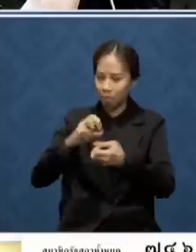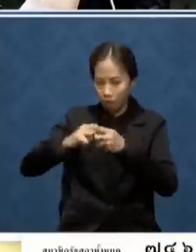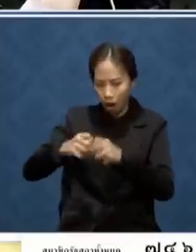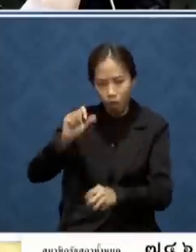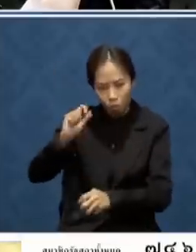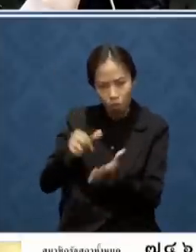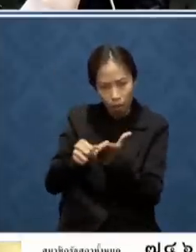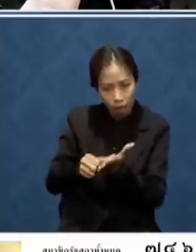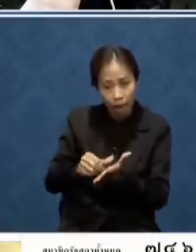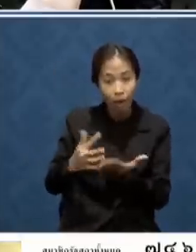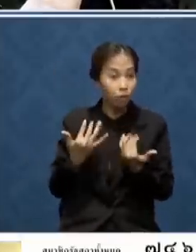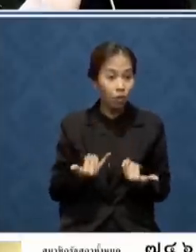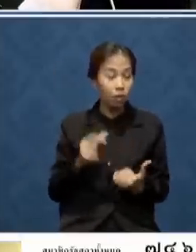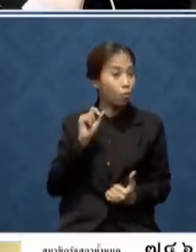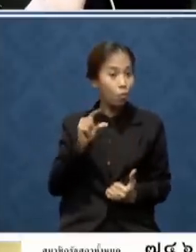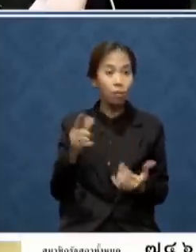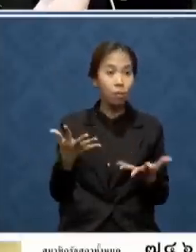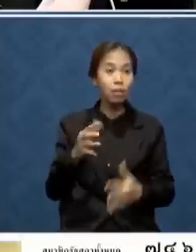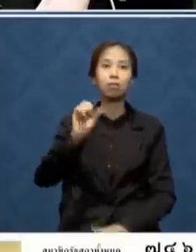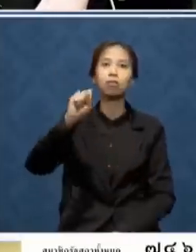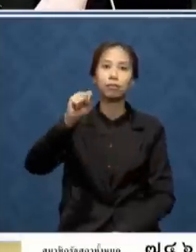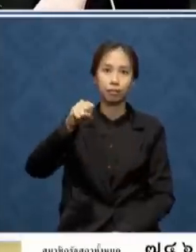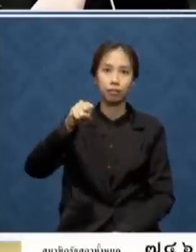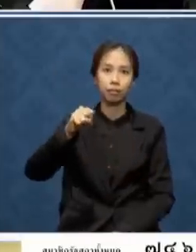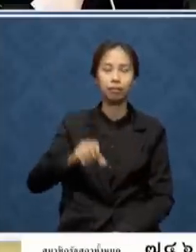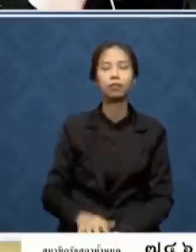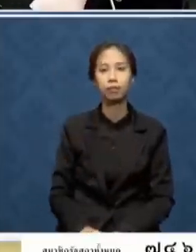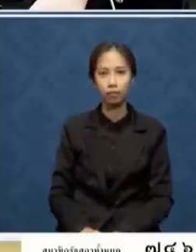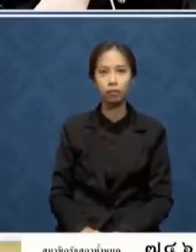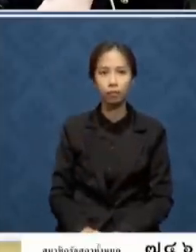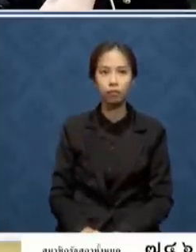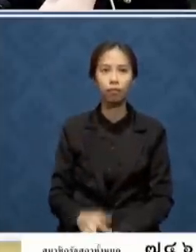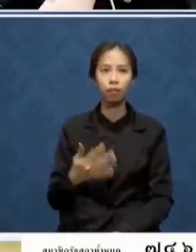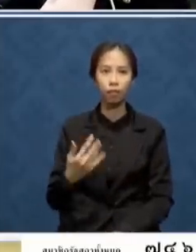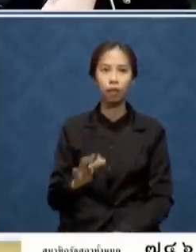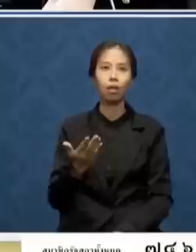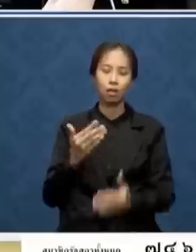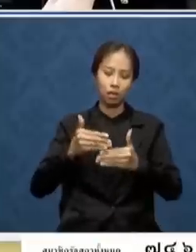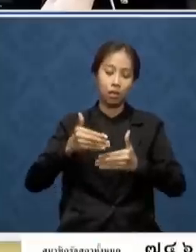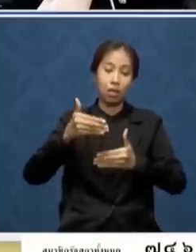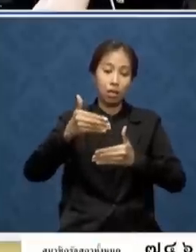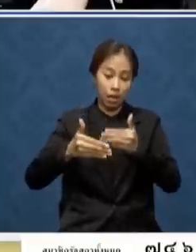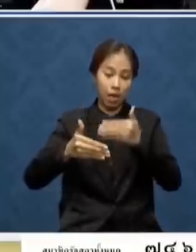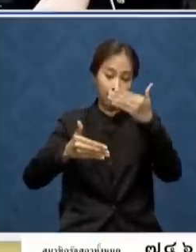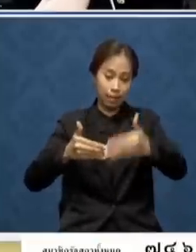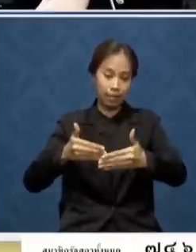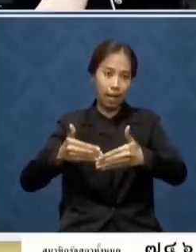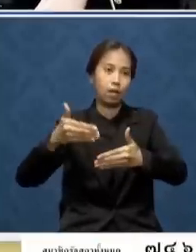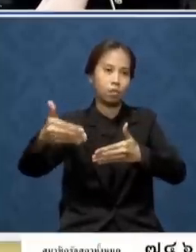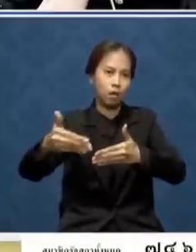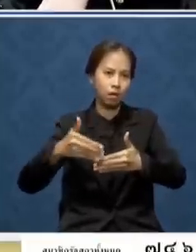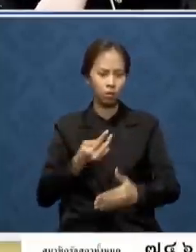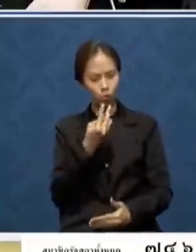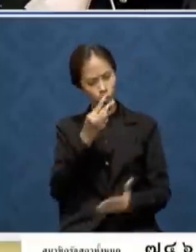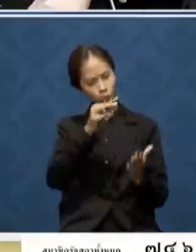มาไม่เร่งด่วนอีกต่อไปแล้วใช่มั้ยคะมาดูกันต่อที่กรอบระยะกลางแล้วก็ระยะยาวค่ะเราพบความผิดปกติ